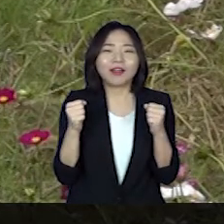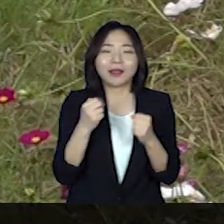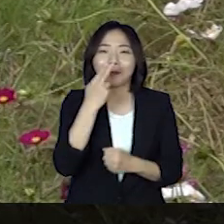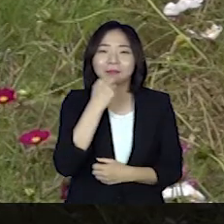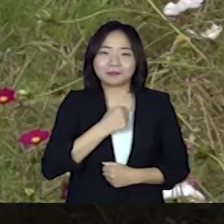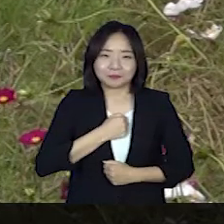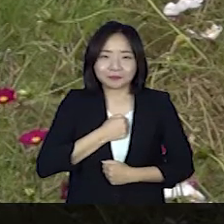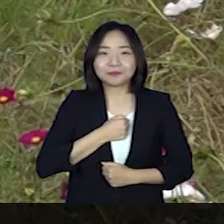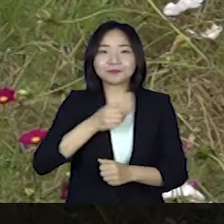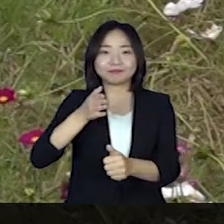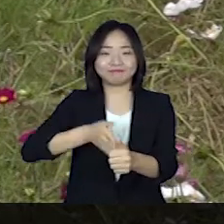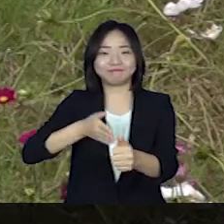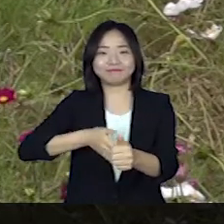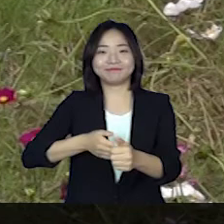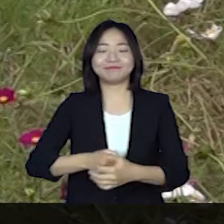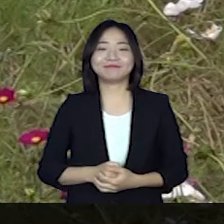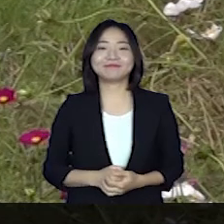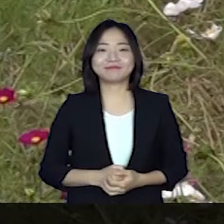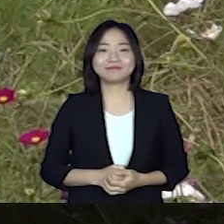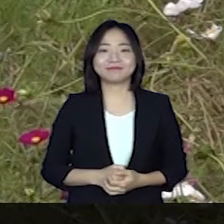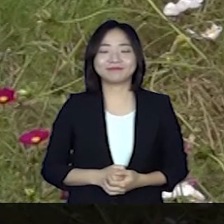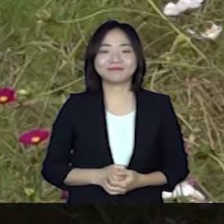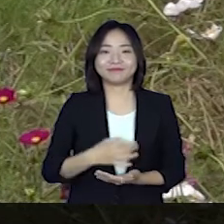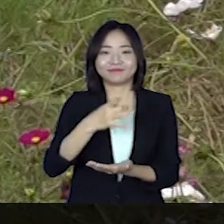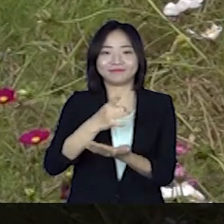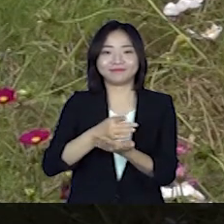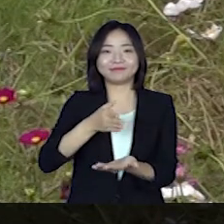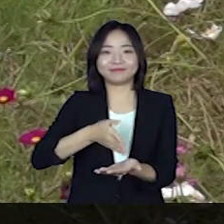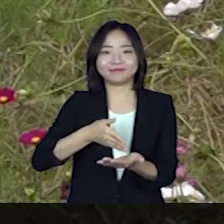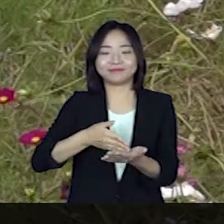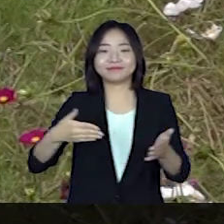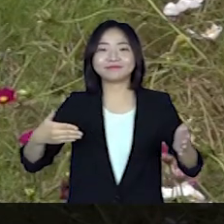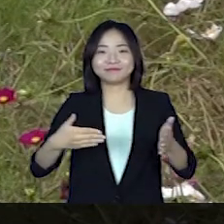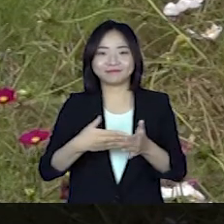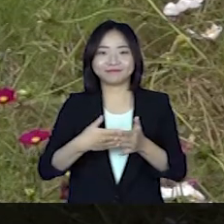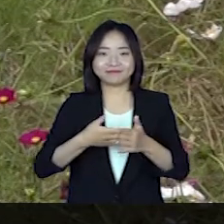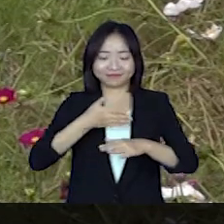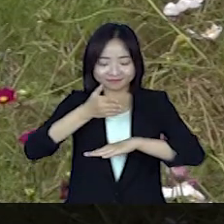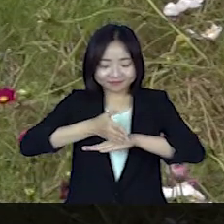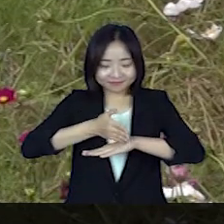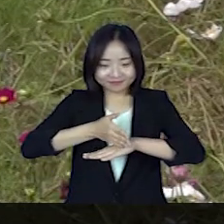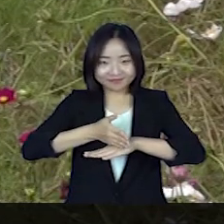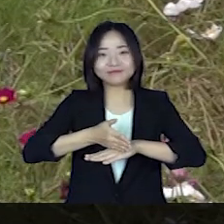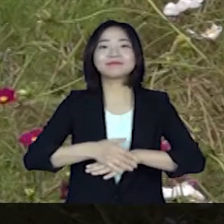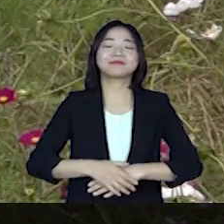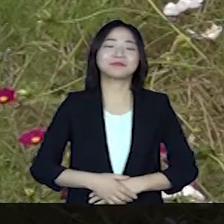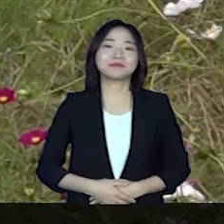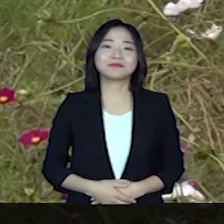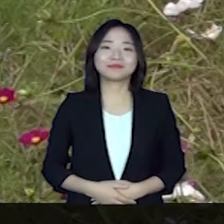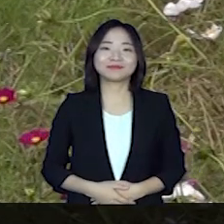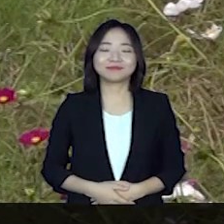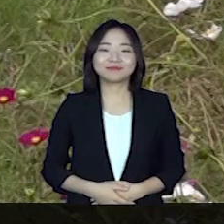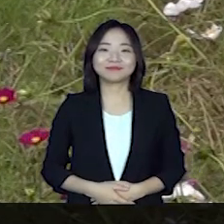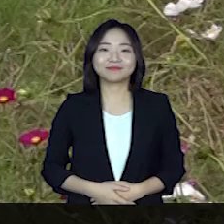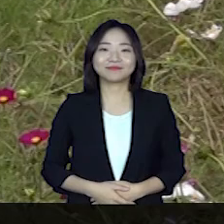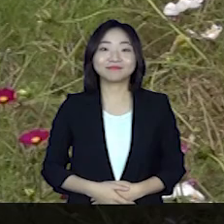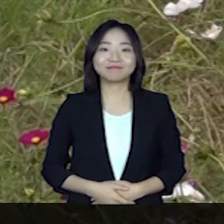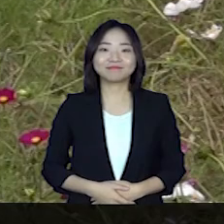걸리지 않도록 옷차림 유의하시기 바랍니다. 이상으로 천안 뉴스를 마치겠습니다. 고맙습니다.